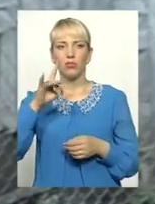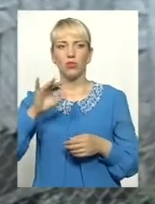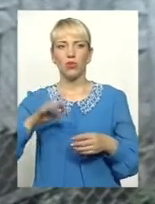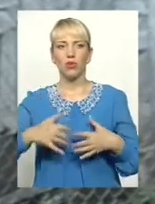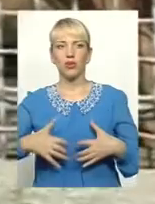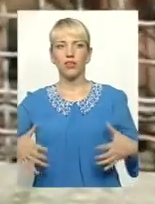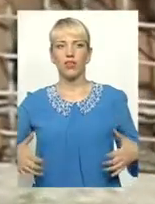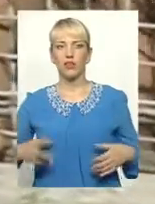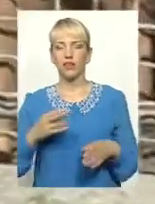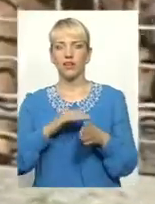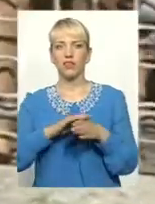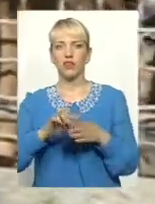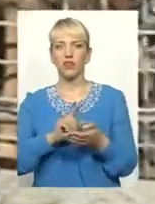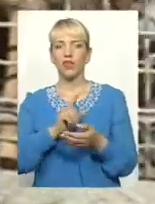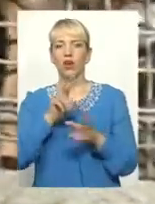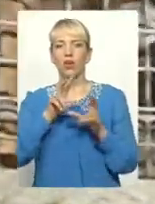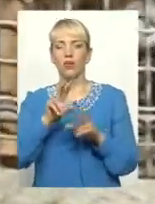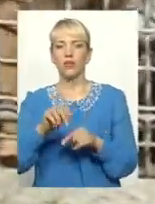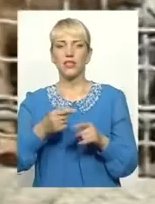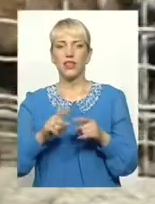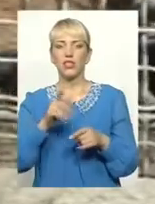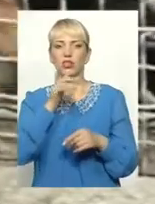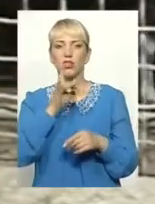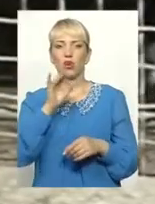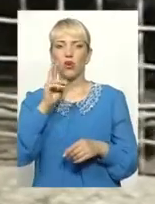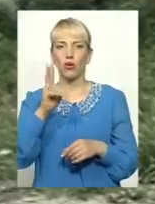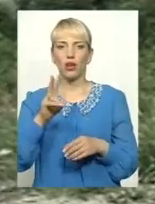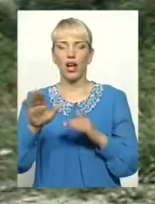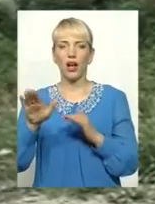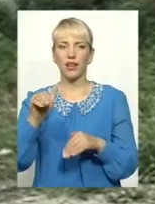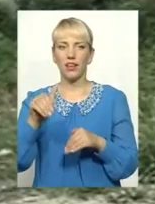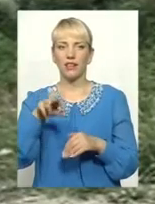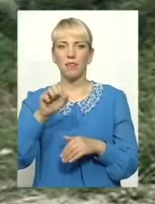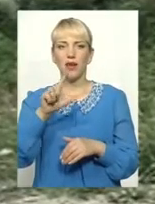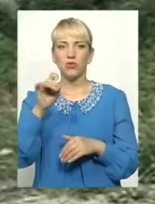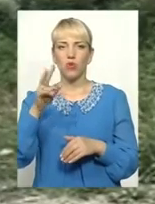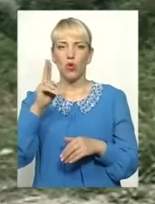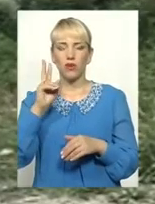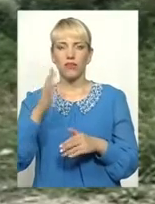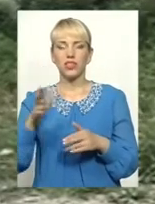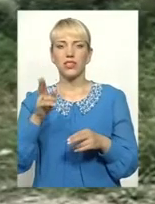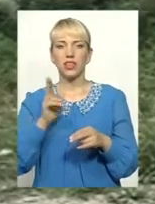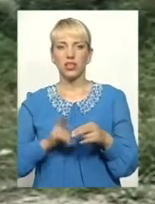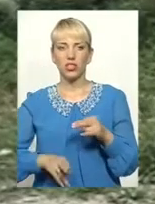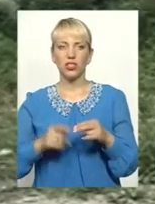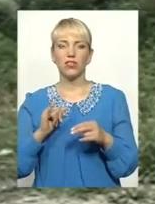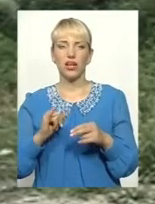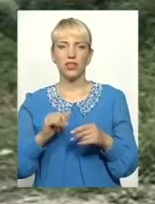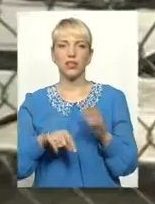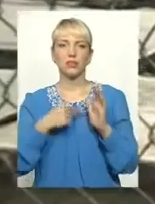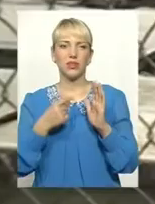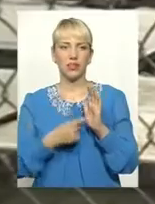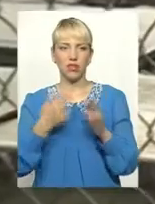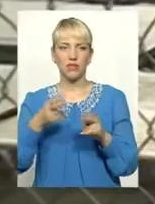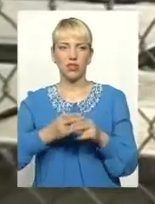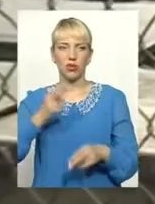обіцянок. До того ж, договір оренди з паном Мазуруком вже закінчився, і тому питання майбутнього для притулку постало гостро і стало